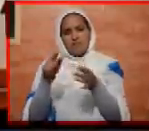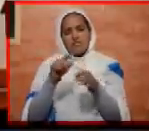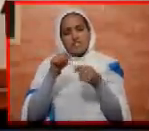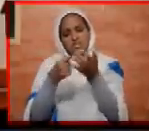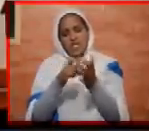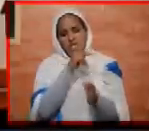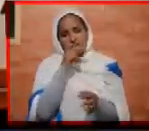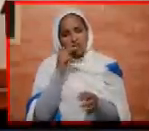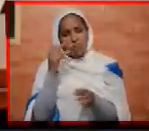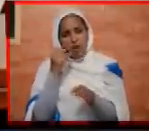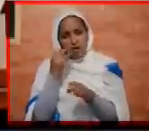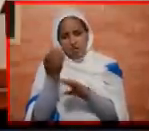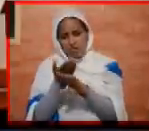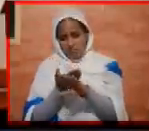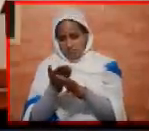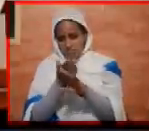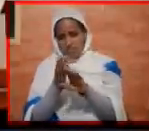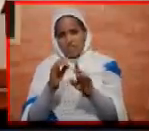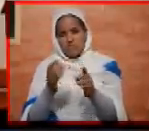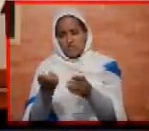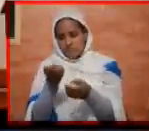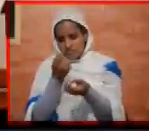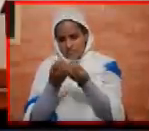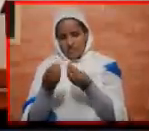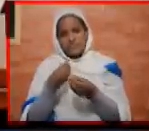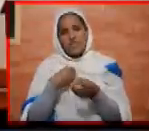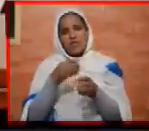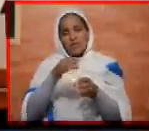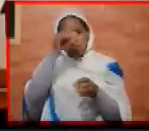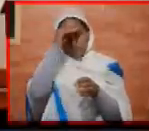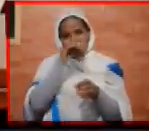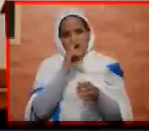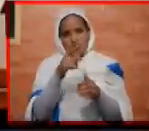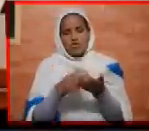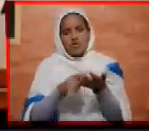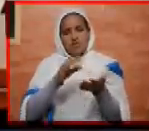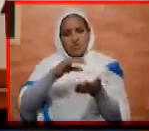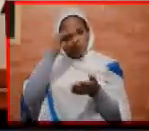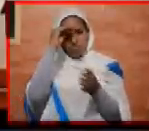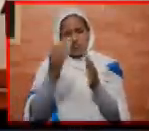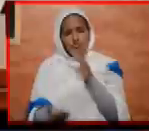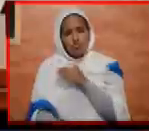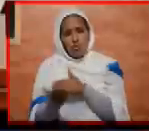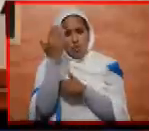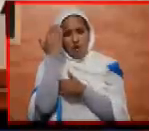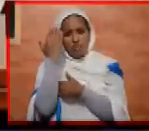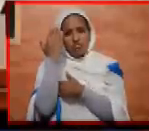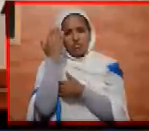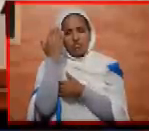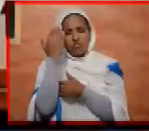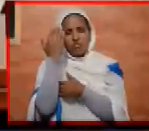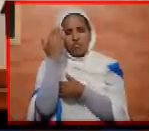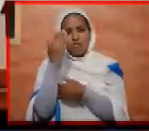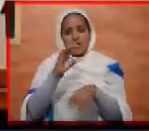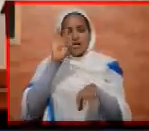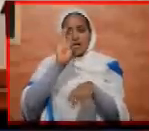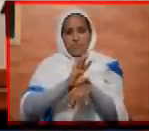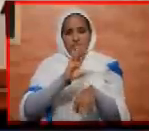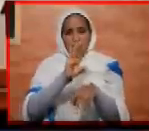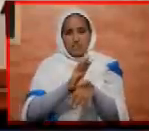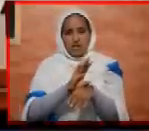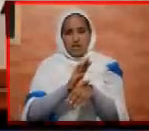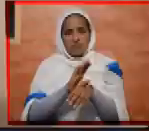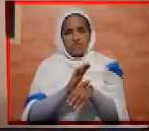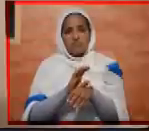የሚማረው። አለባበሱም ማቅ ለብሶ ደበሎ ለብሶ ነጠላ